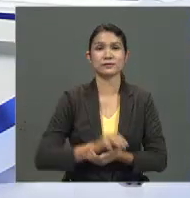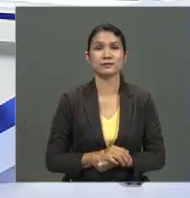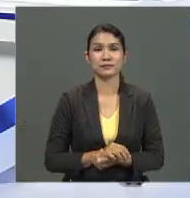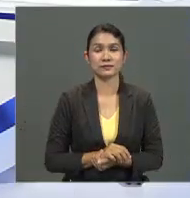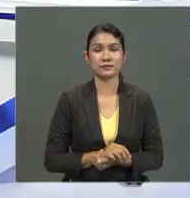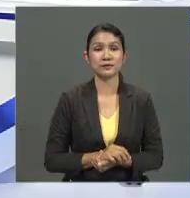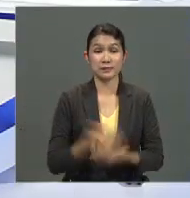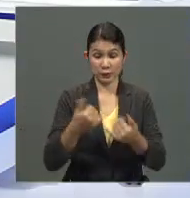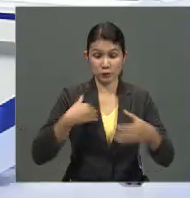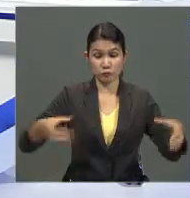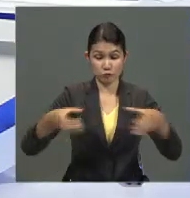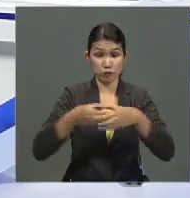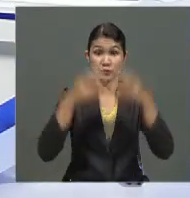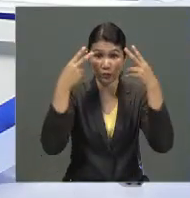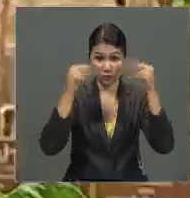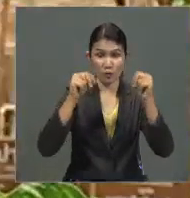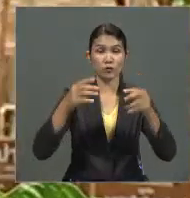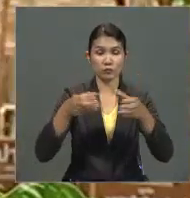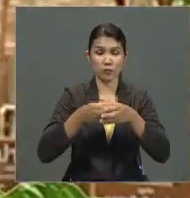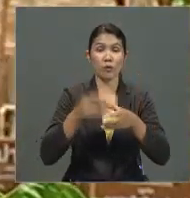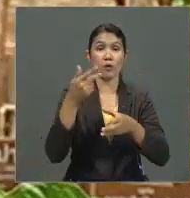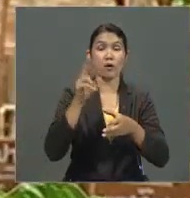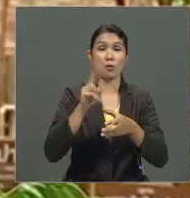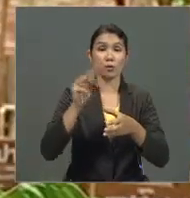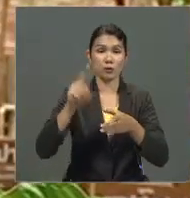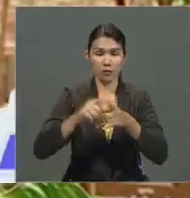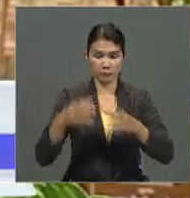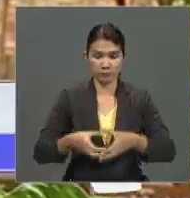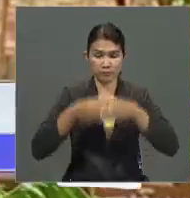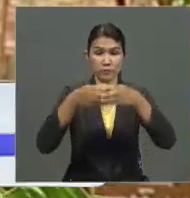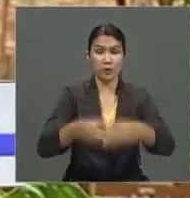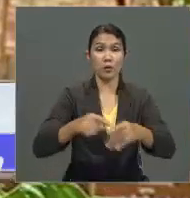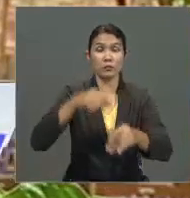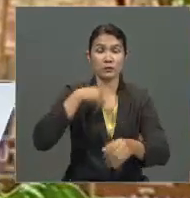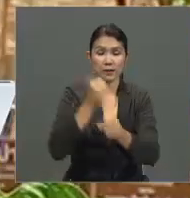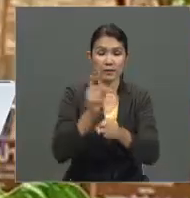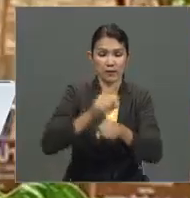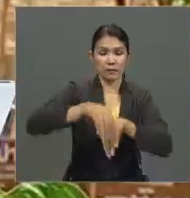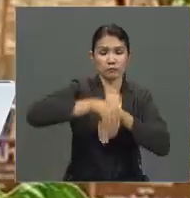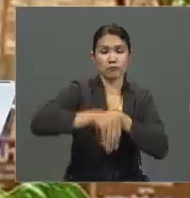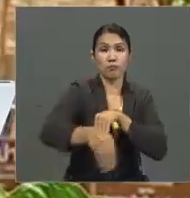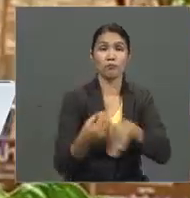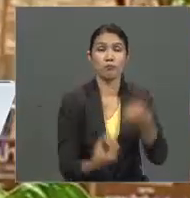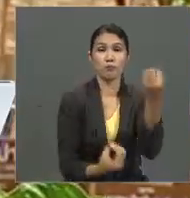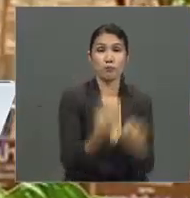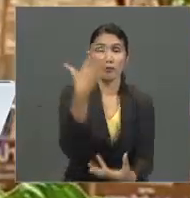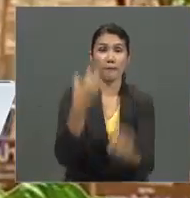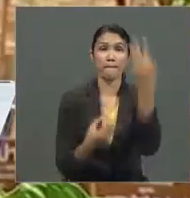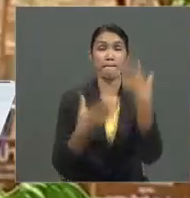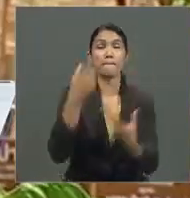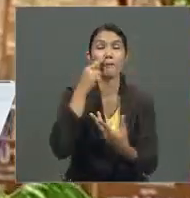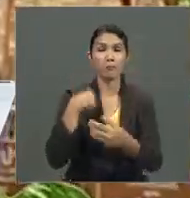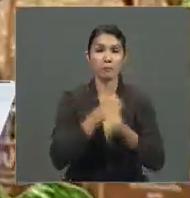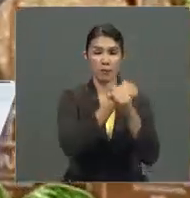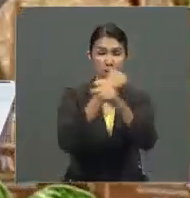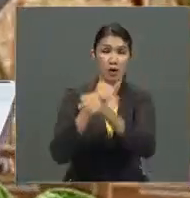นายกรัฐมนตรีและคณะได้ลงพื้นที่มาปลูกป่าในบริเวณนี้นะครับเป็นจุดเริ่มต้นของโครงการปลูกป่าและเป็นการป้องกันไฟ